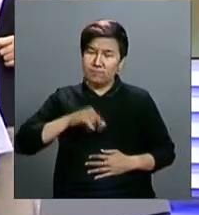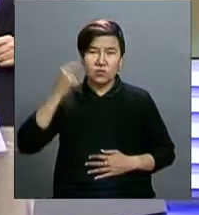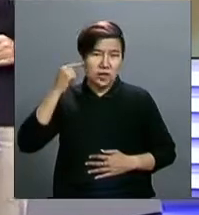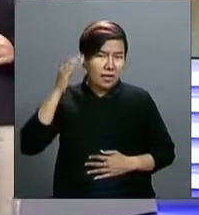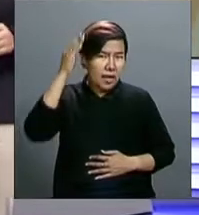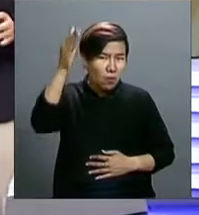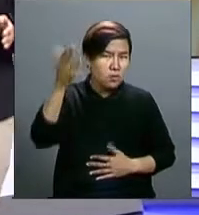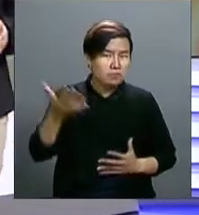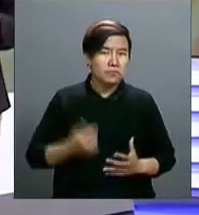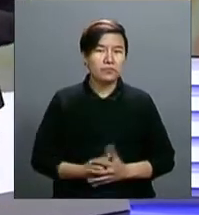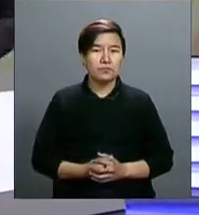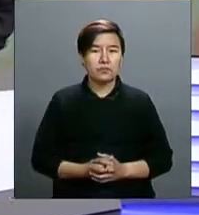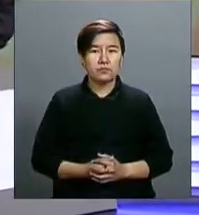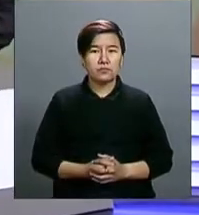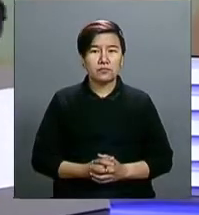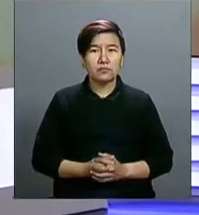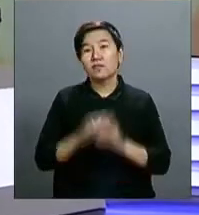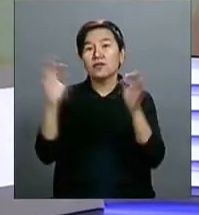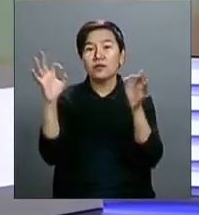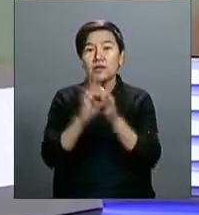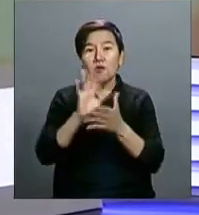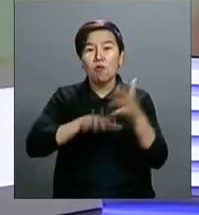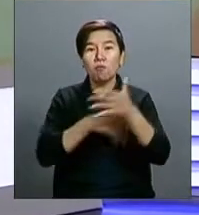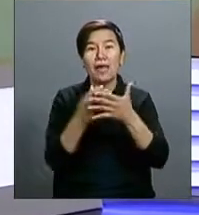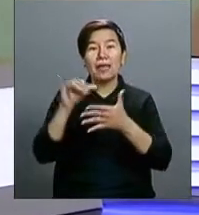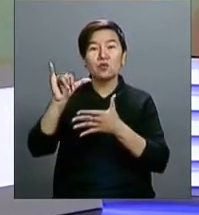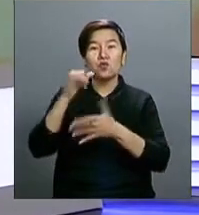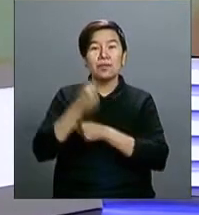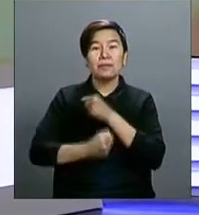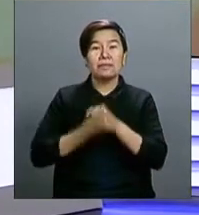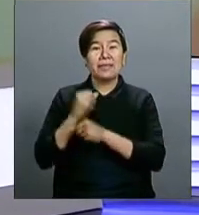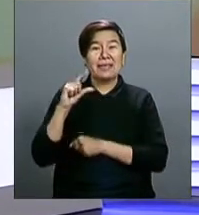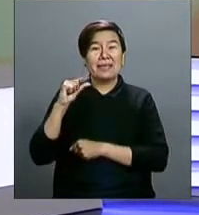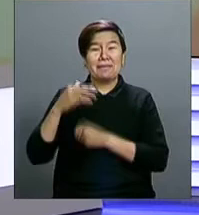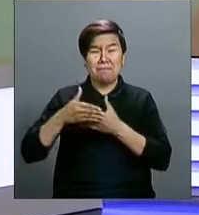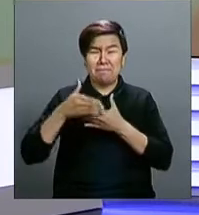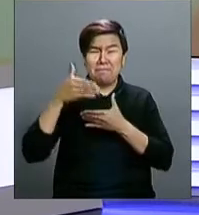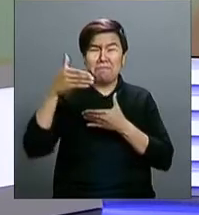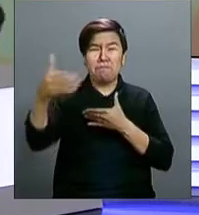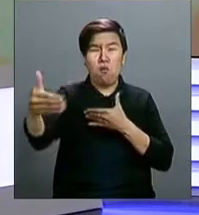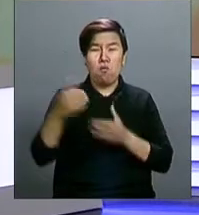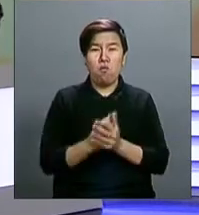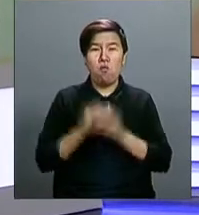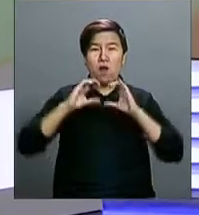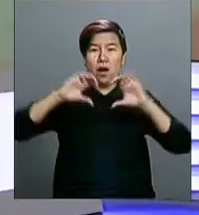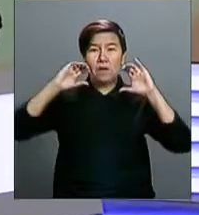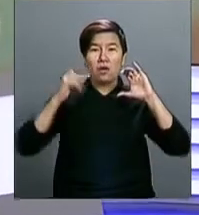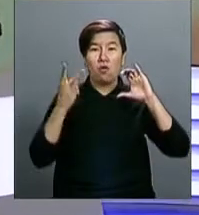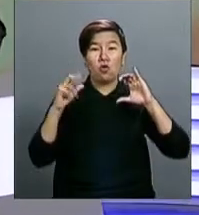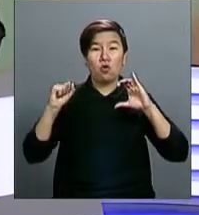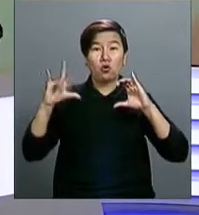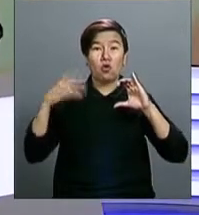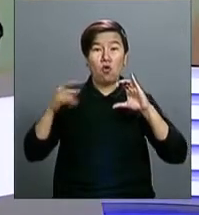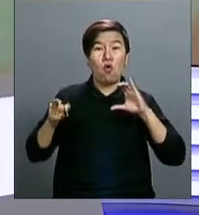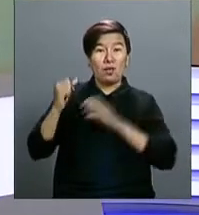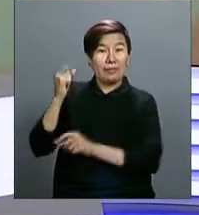ป็นไปได้ค่ะนั่นเพราะว่าที่มาของยุทธศาสตร์ชาติคือรัฐบาลคสช.แถมยังเขียนบทบังคับในรัฐธร